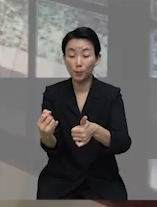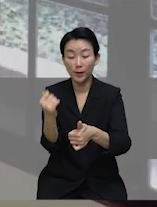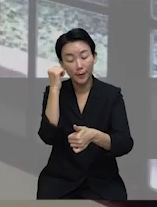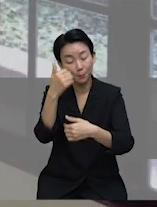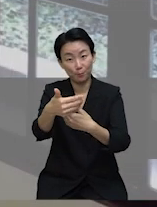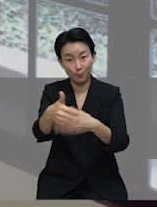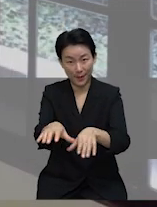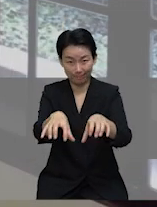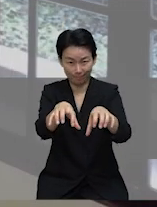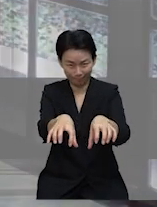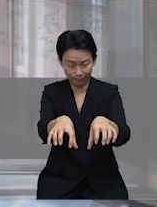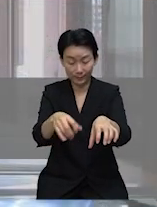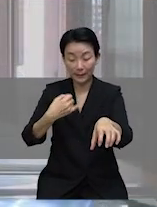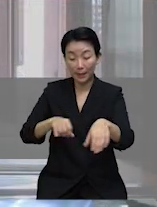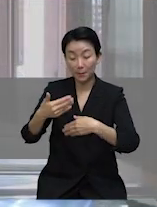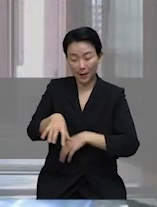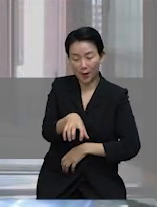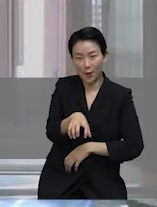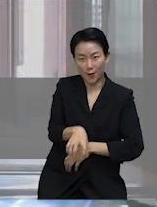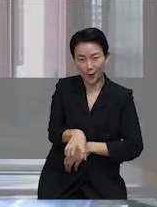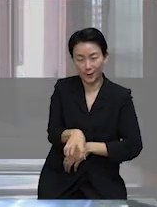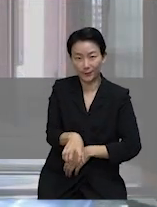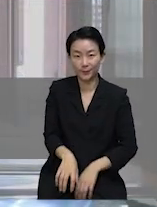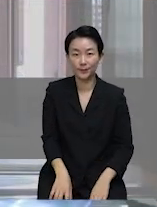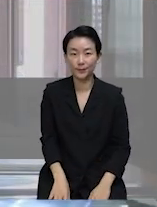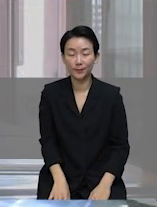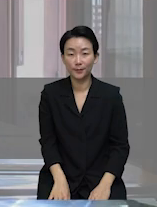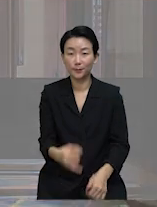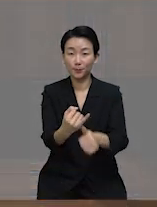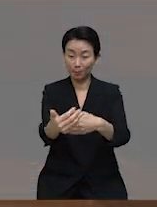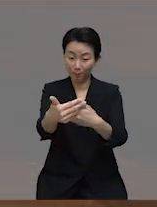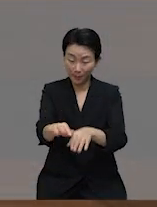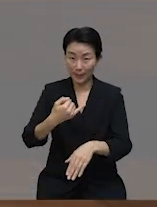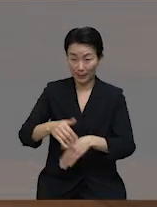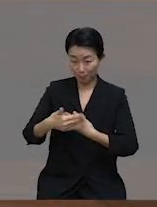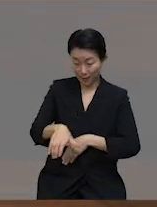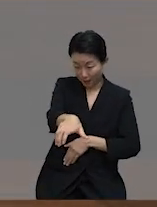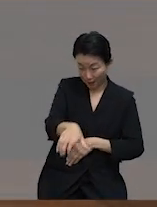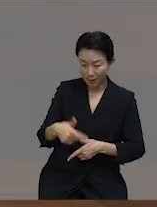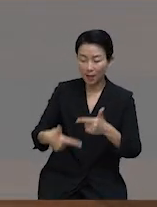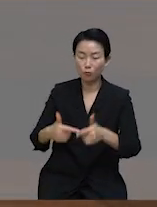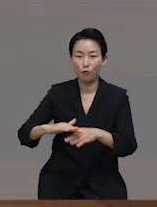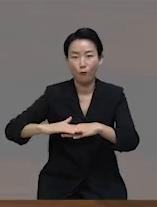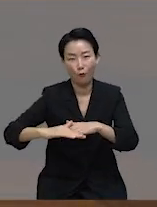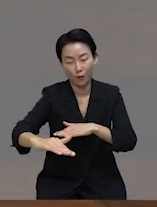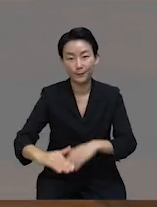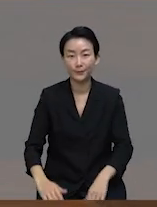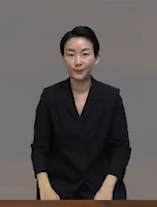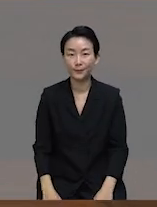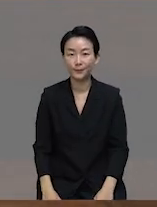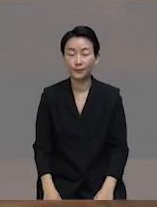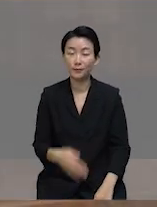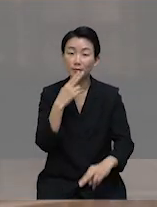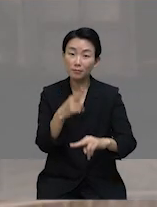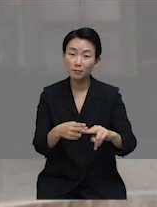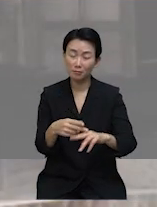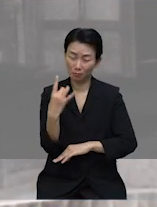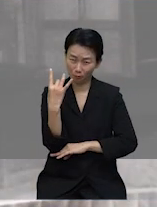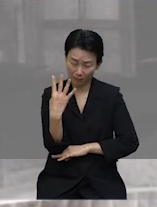사랑방, 부인이 쓰던 안방, 따님이 쓰던 건넌방이 있으며 안방과 건넌방 사이에 대청마루가